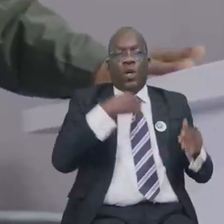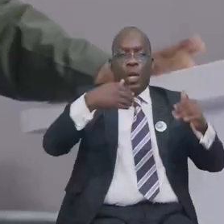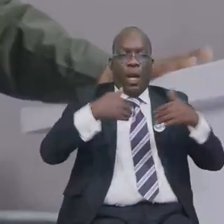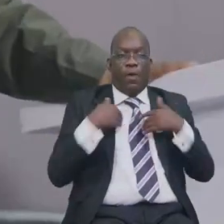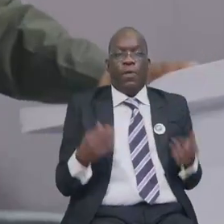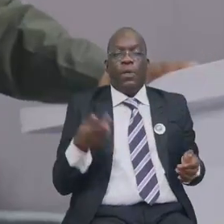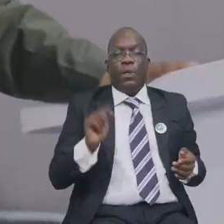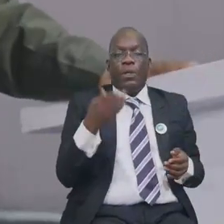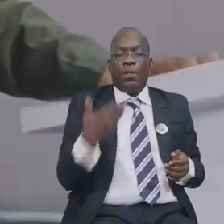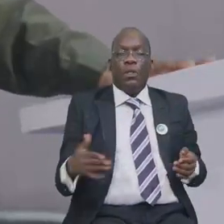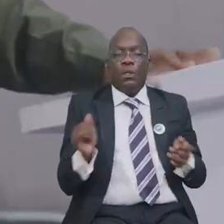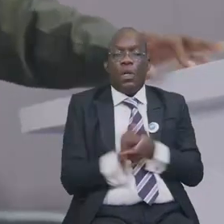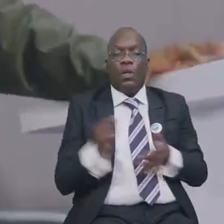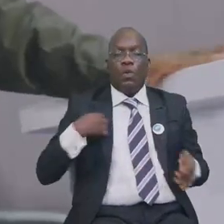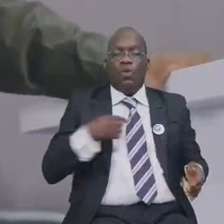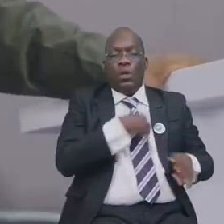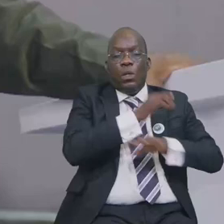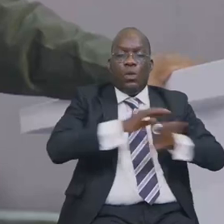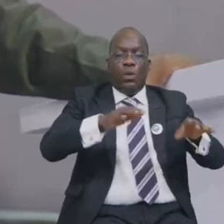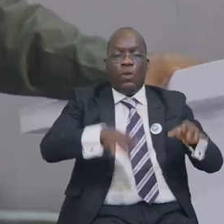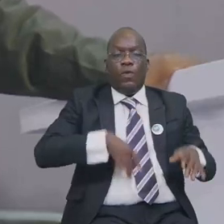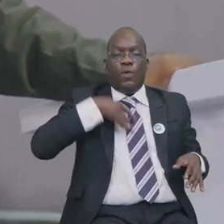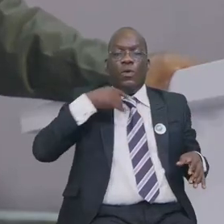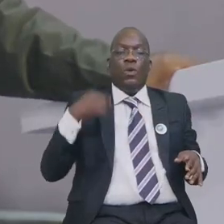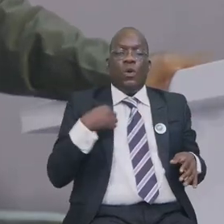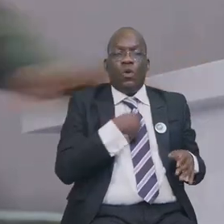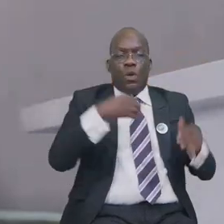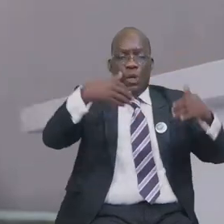Les choses que nous ne ressentons pas, nous possédons.